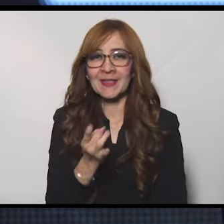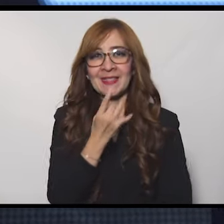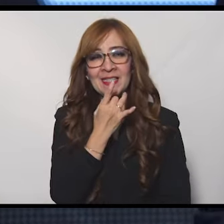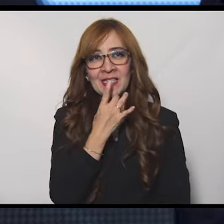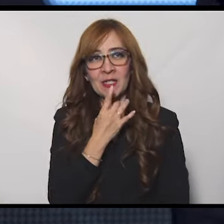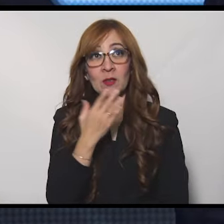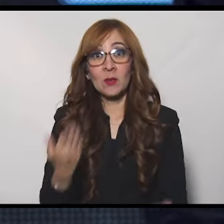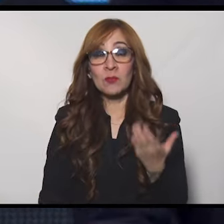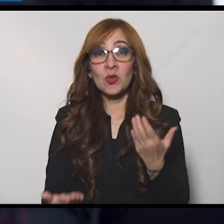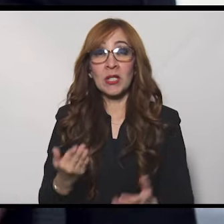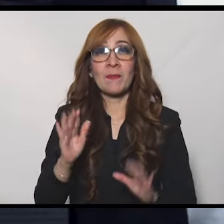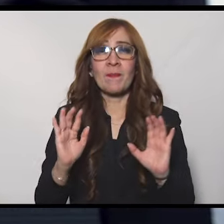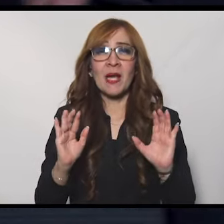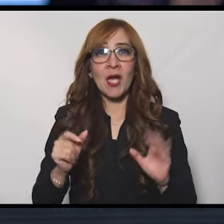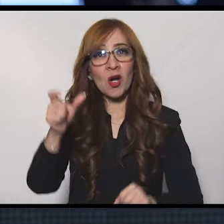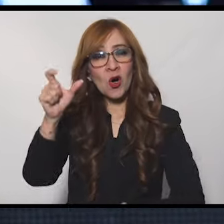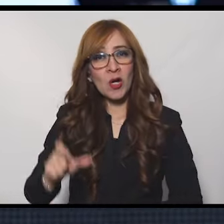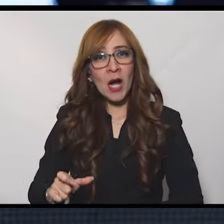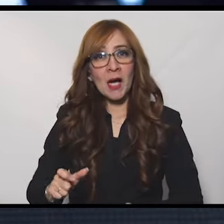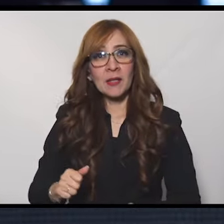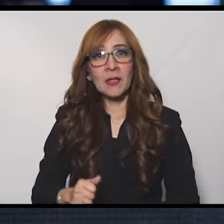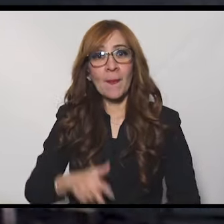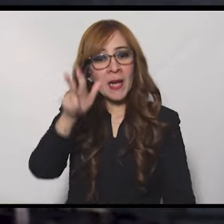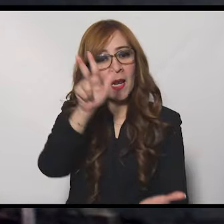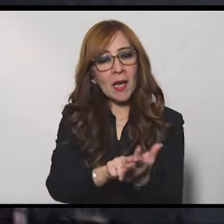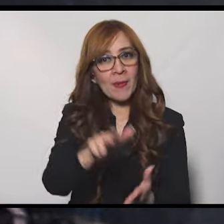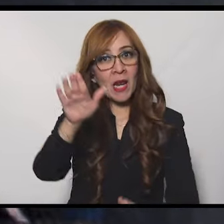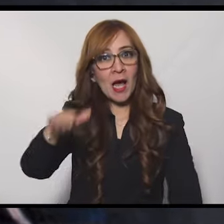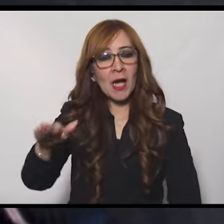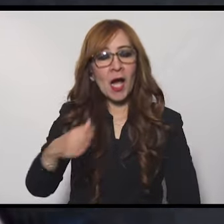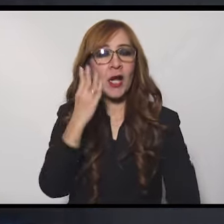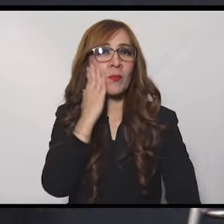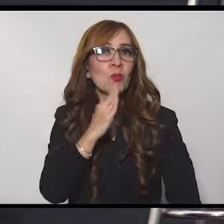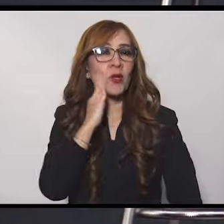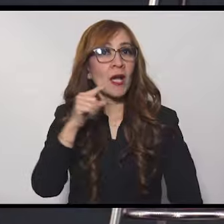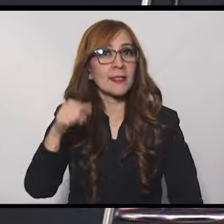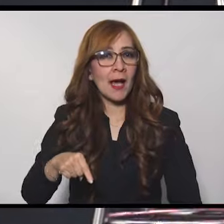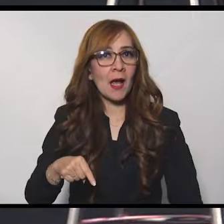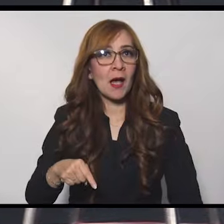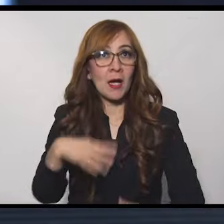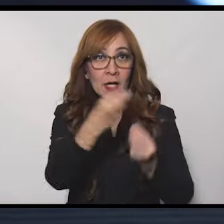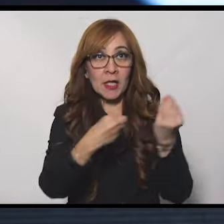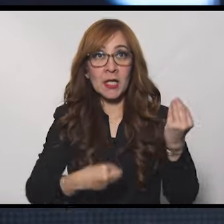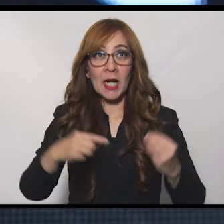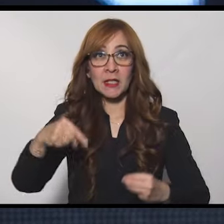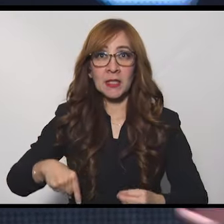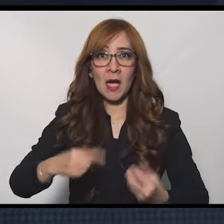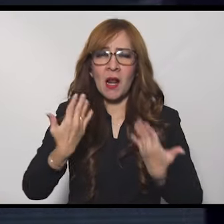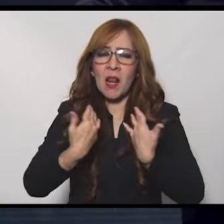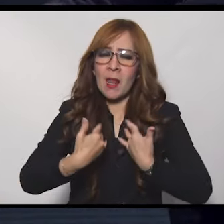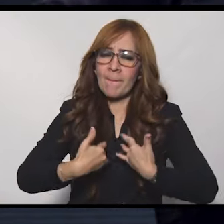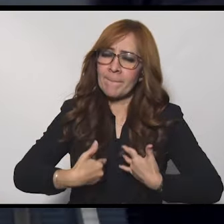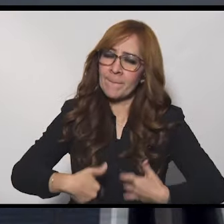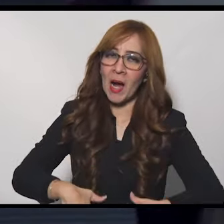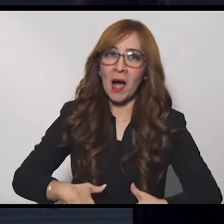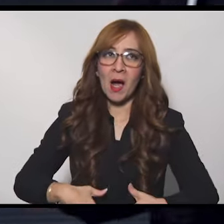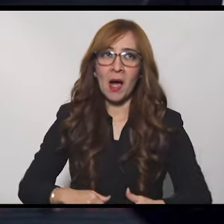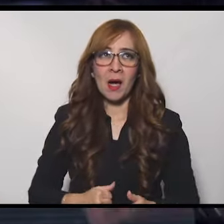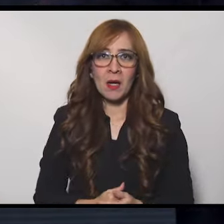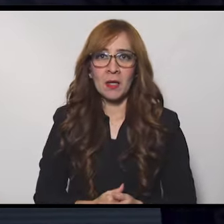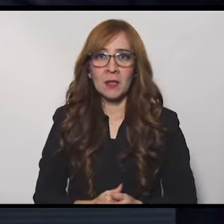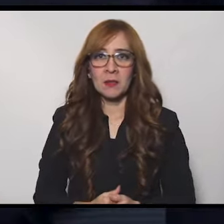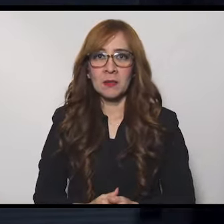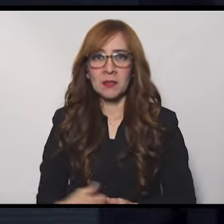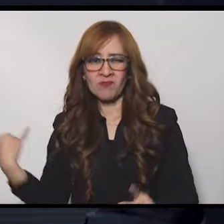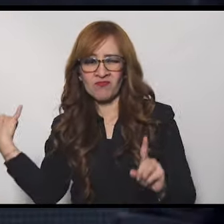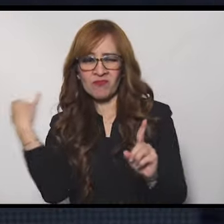yang memberikan label kepada anak muda zaman sekarang. Wah, generasi sekarang mah lemah. Wah, digencet sedikit,